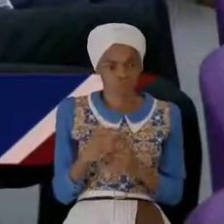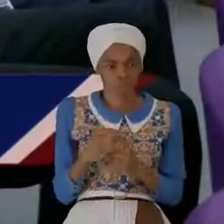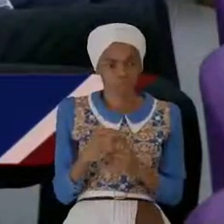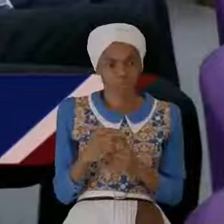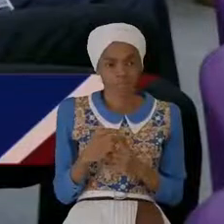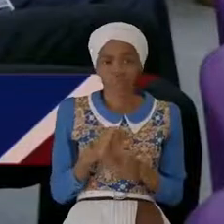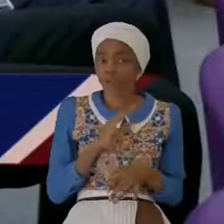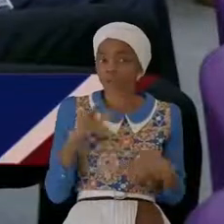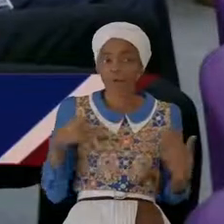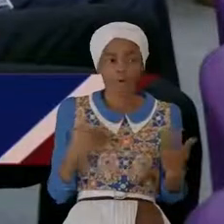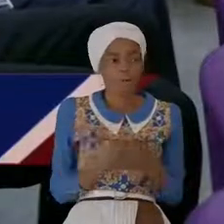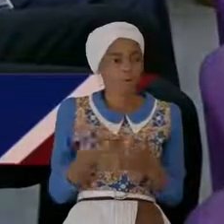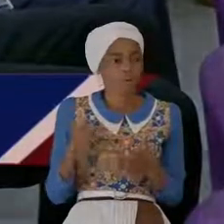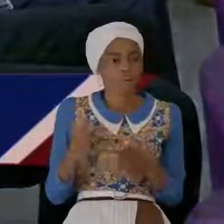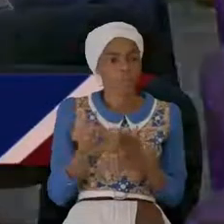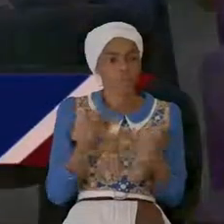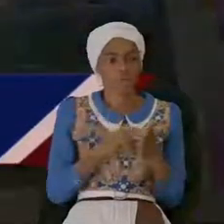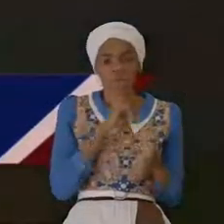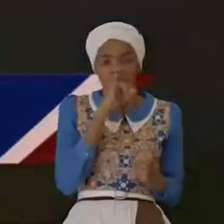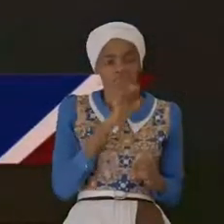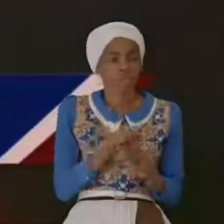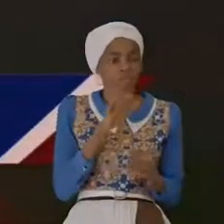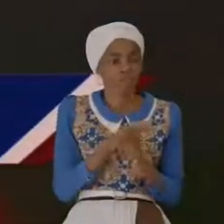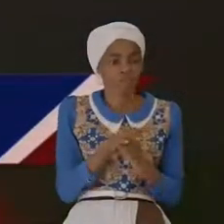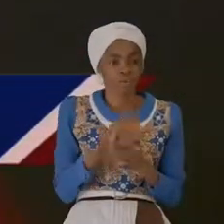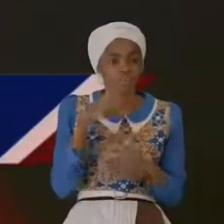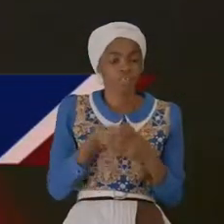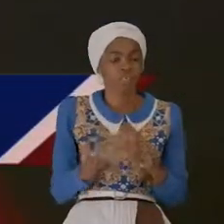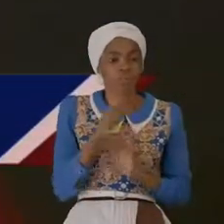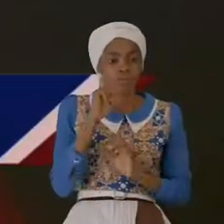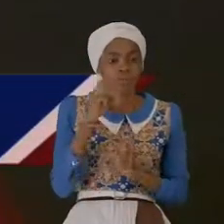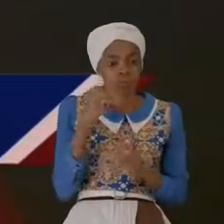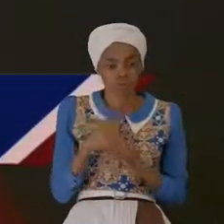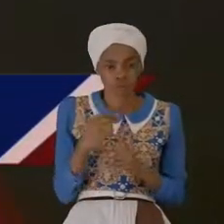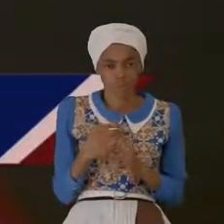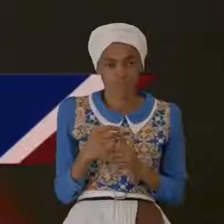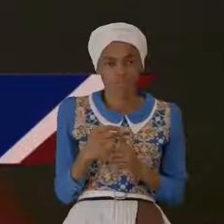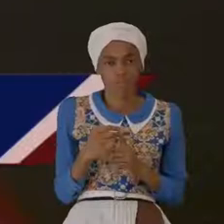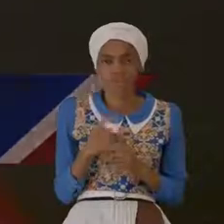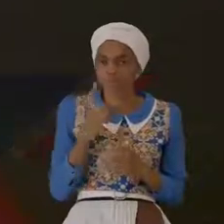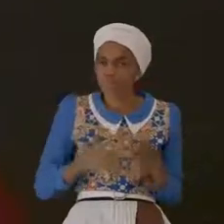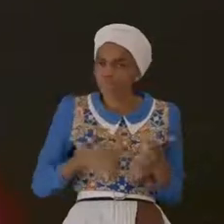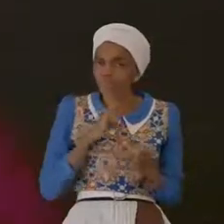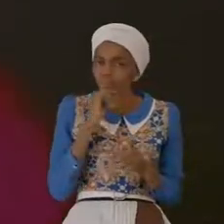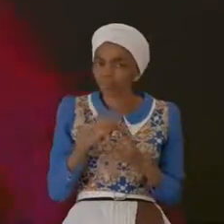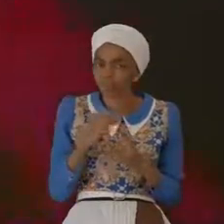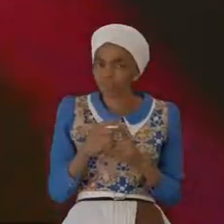seule parole. Toute la loi est accomplie dans une seule parole. Quelle est la